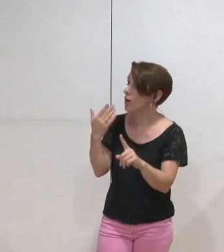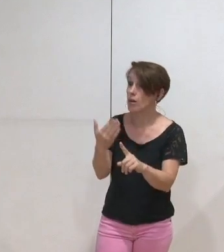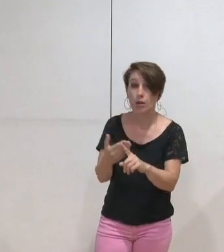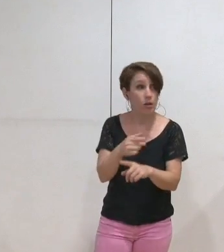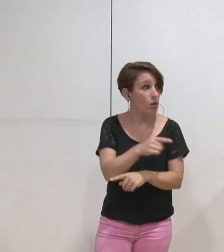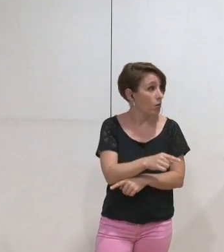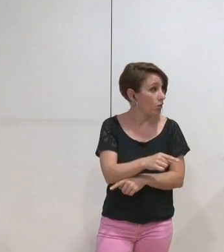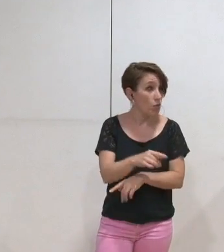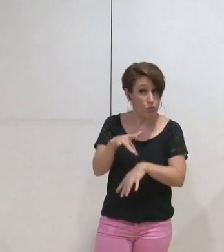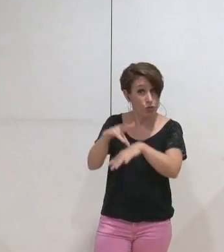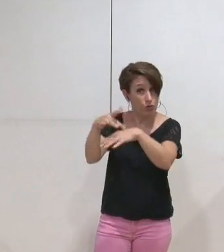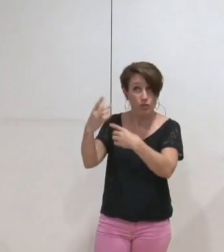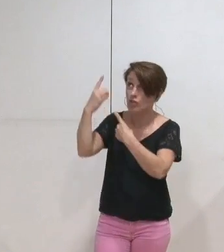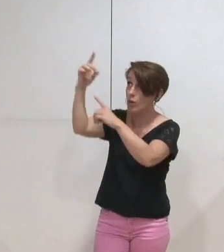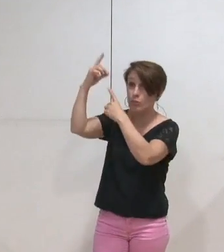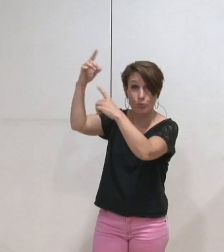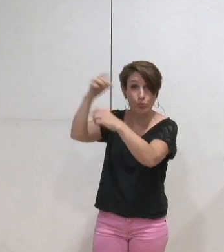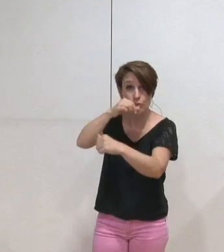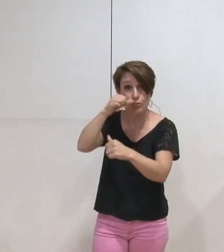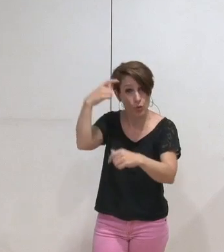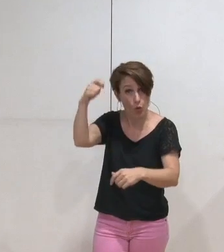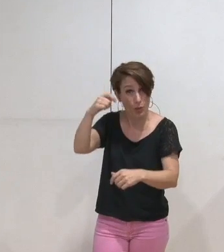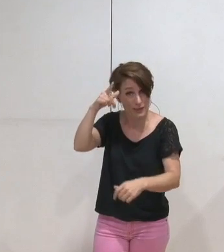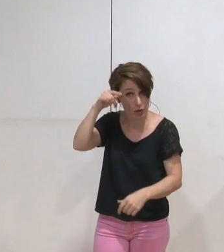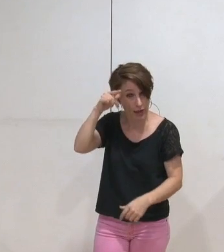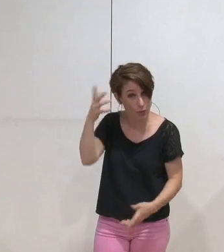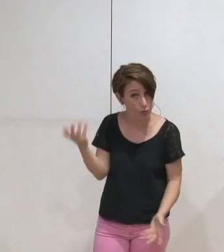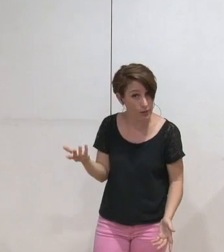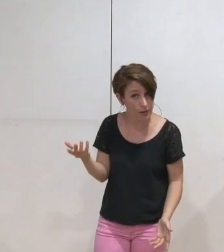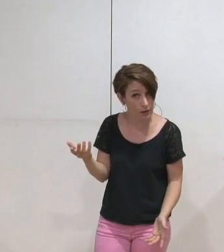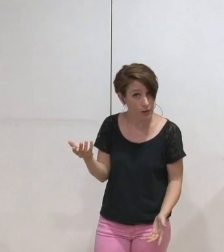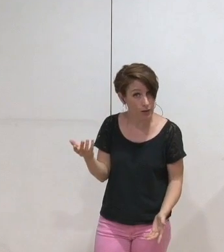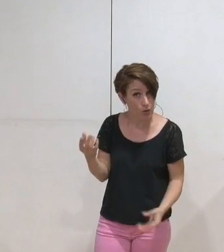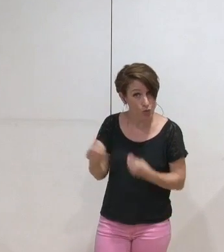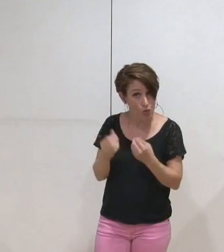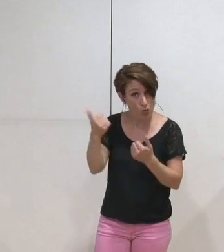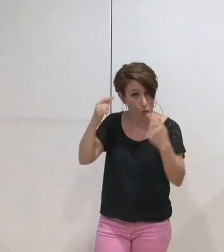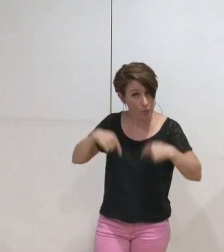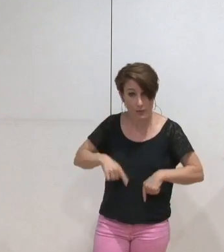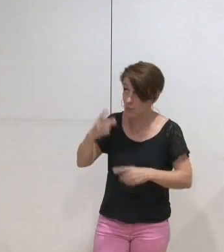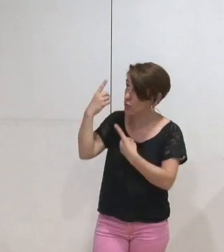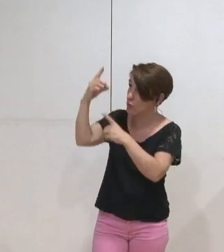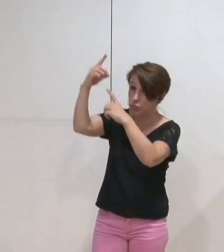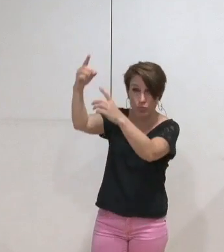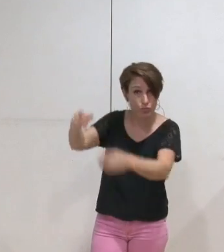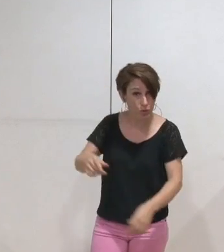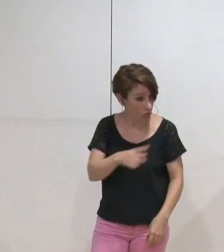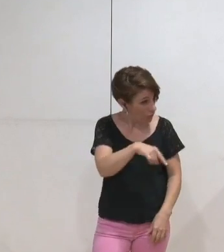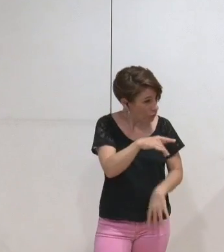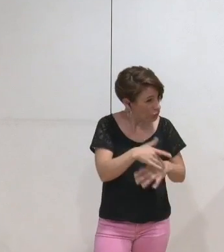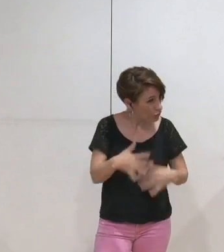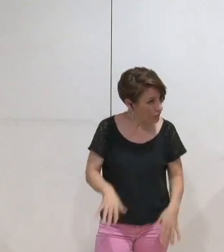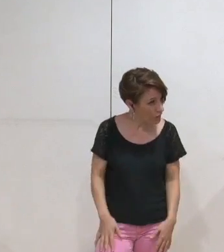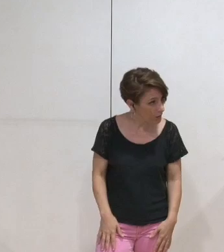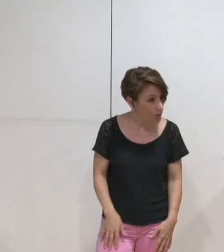République et le Premier ministre par lettre ouverte pour leur demander de revoir les procédures délivrance du droit d'asile abusivement détourné que n'aveavez-vous demandé au